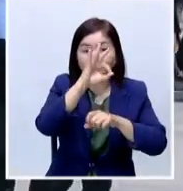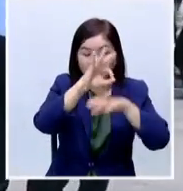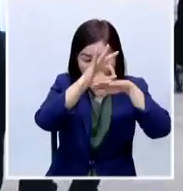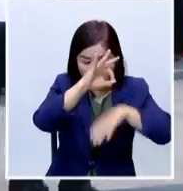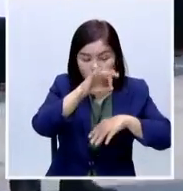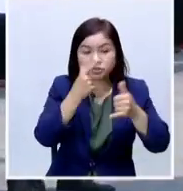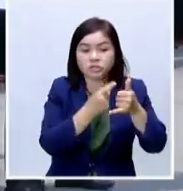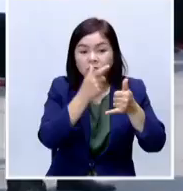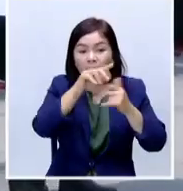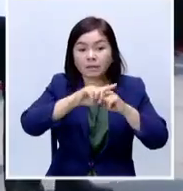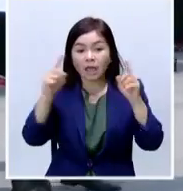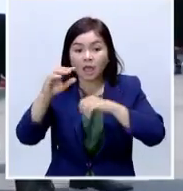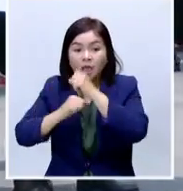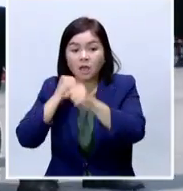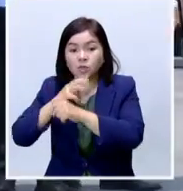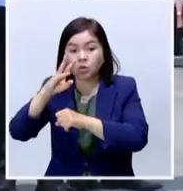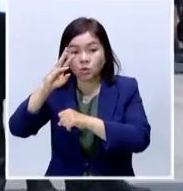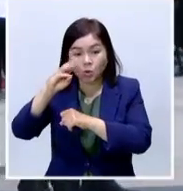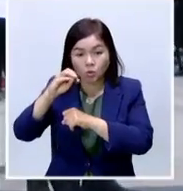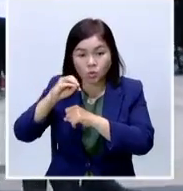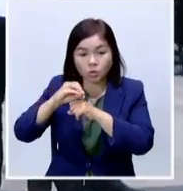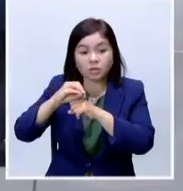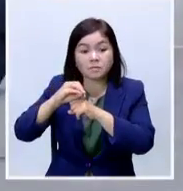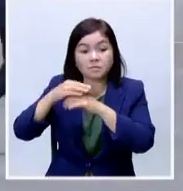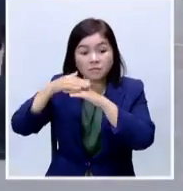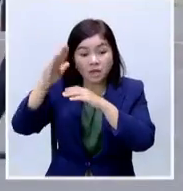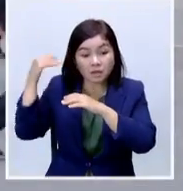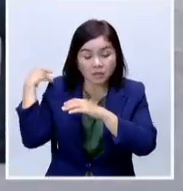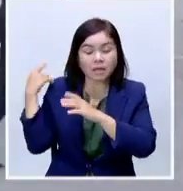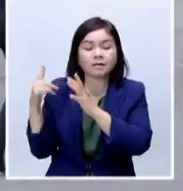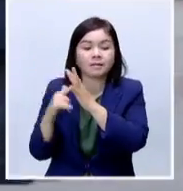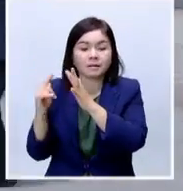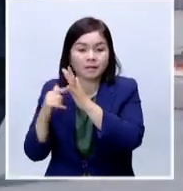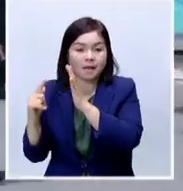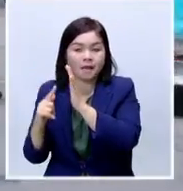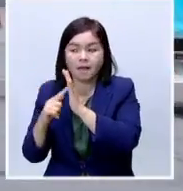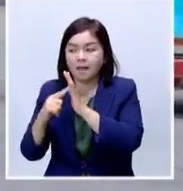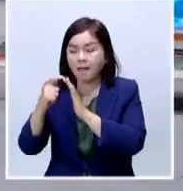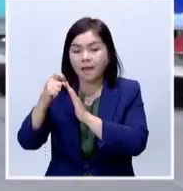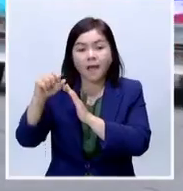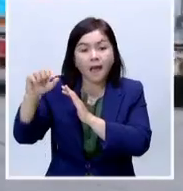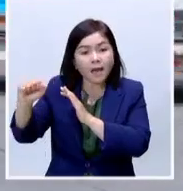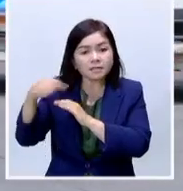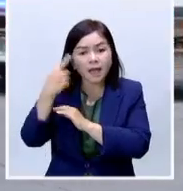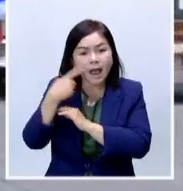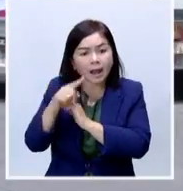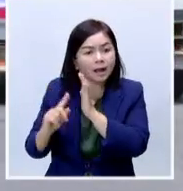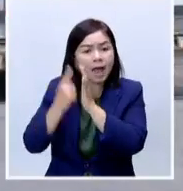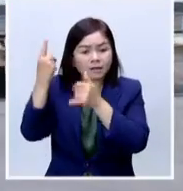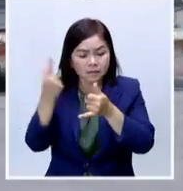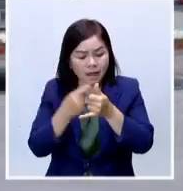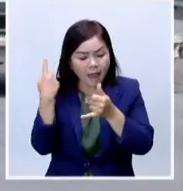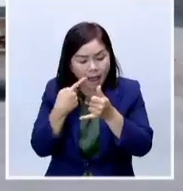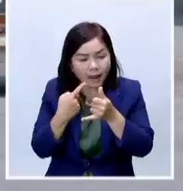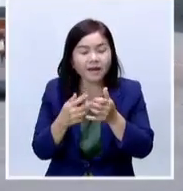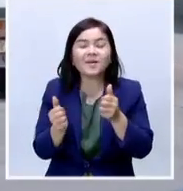วจสอบคุณภาพนะก่อนที่จะดำเนินการฉีดเข็มแรกนั่นเองนะครับคำถามที่ว่าแล้วใครล่ะจะเป็นคนฉีดเข็มแรกท่าน